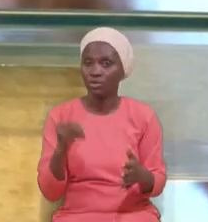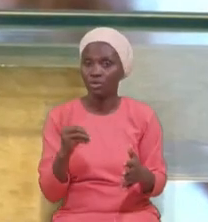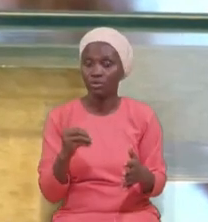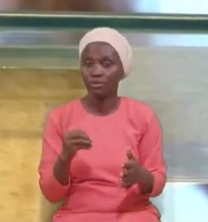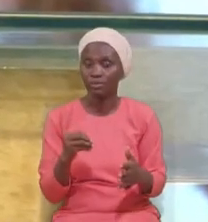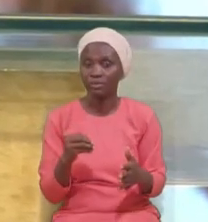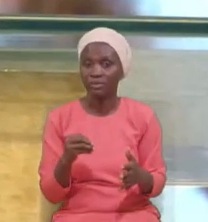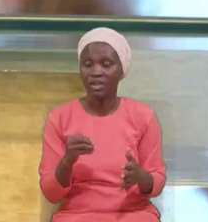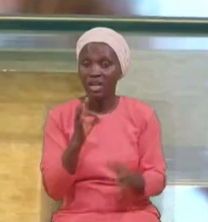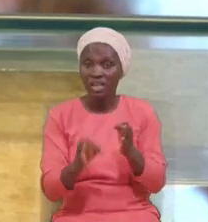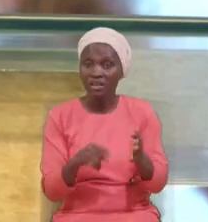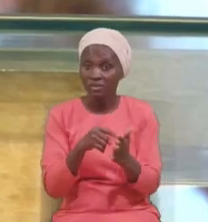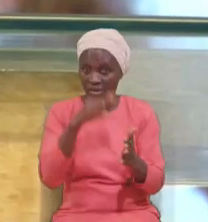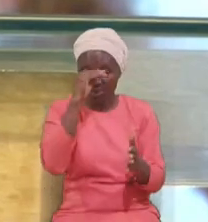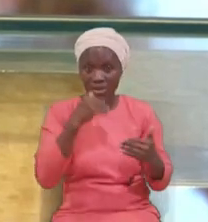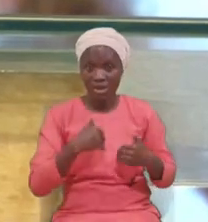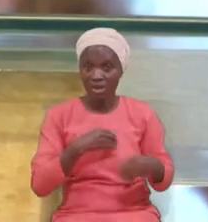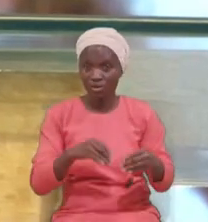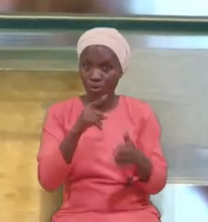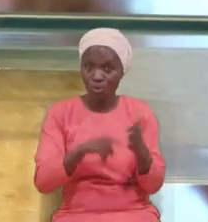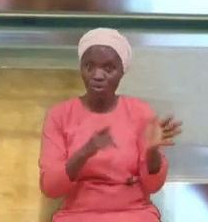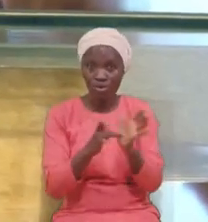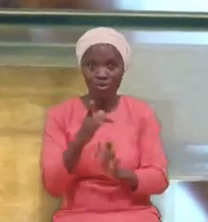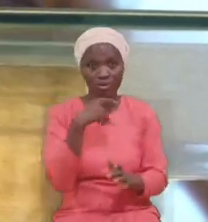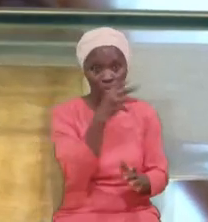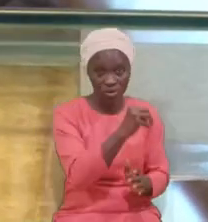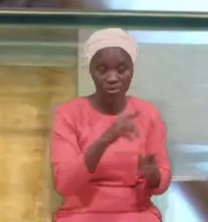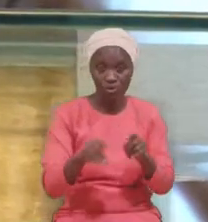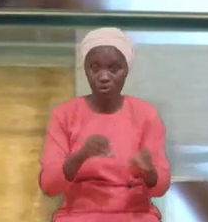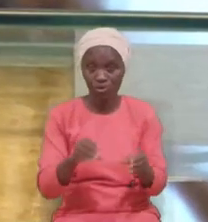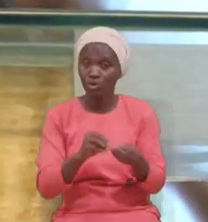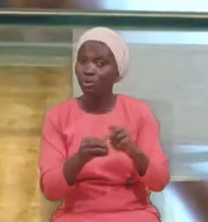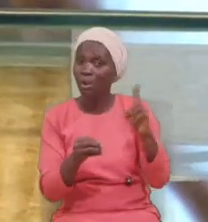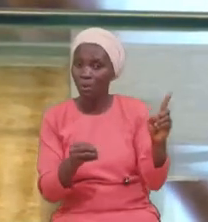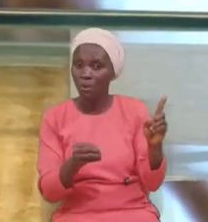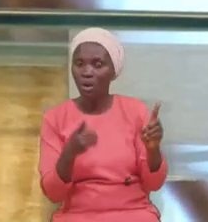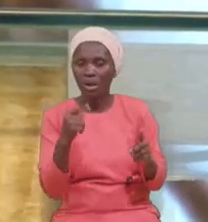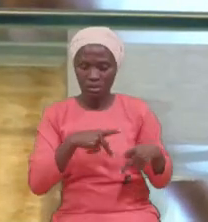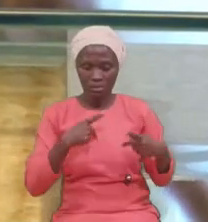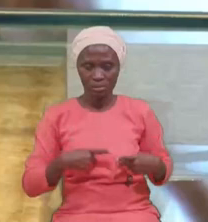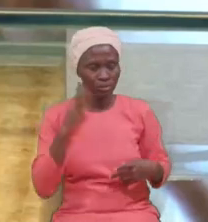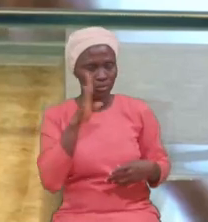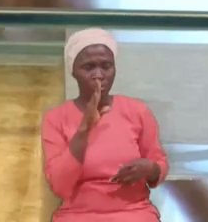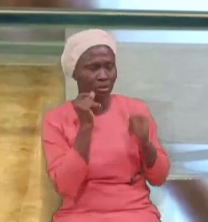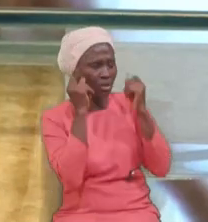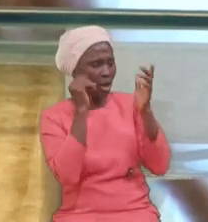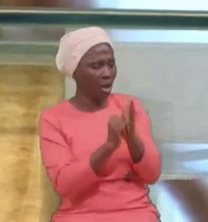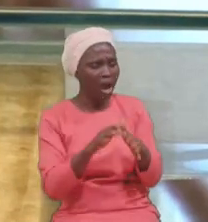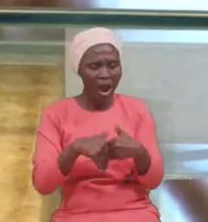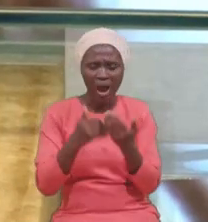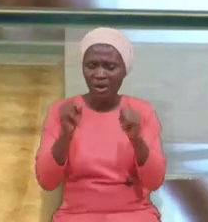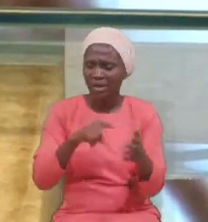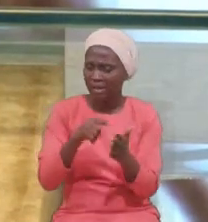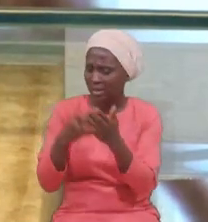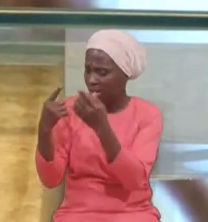cet homme a fait ce que Jésus lui a dit de faire, numéro 1, il serait surpris. Comment cela peut arriver? Il y